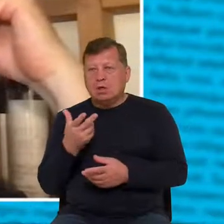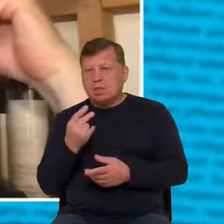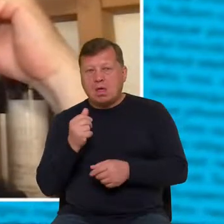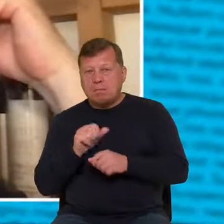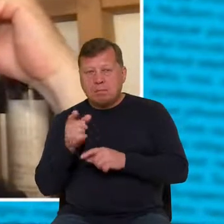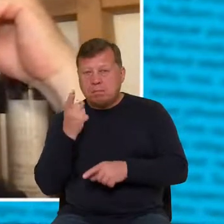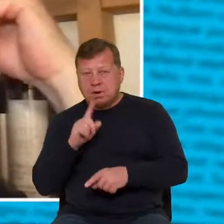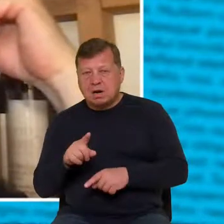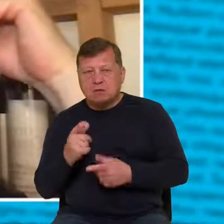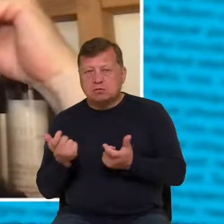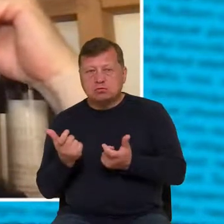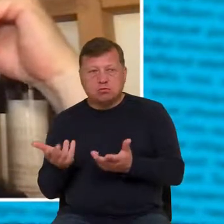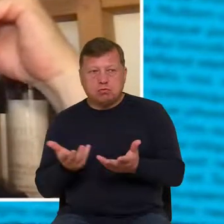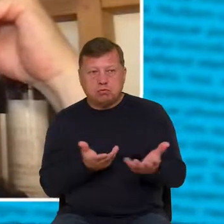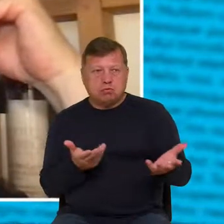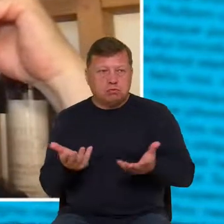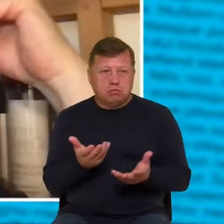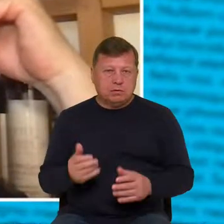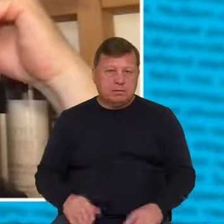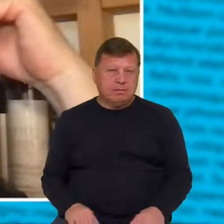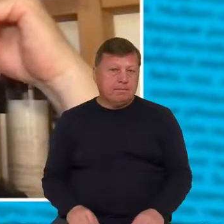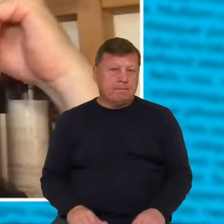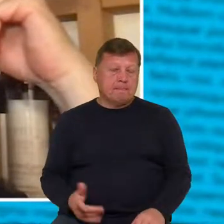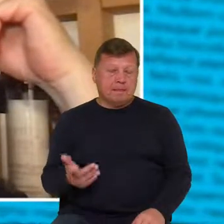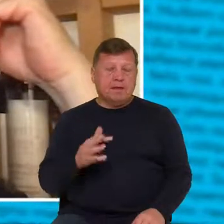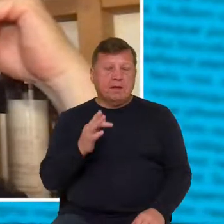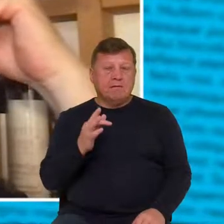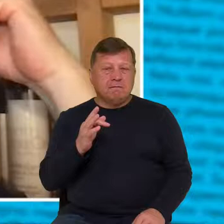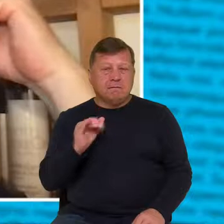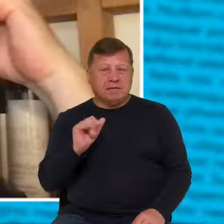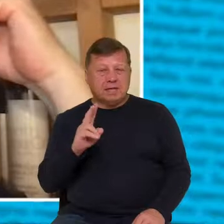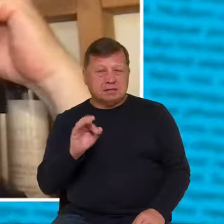jest? Kwestia fikcji.